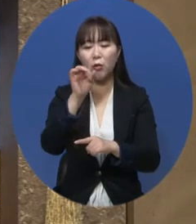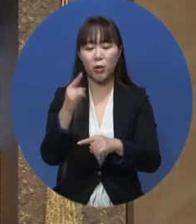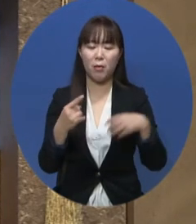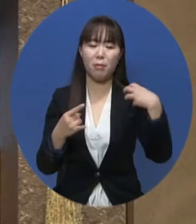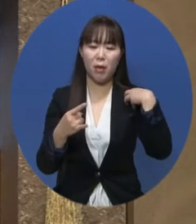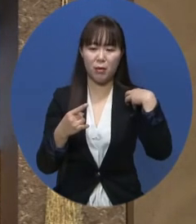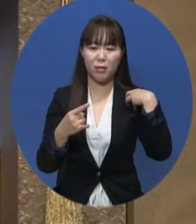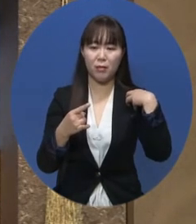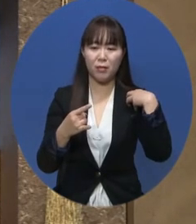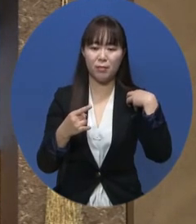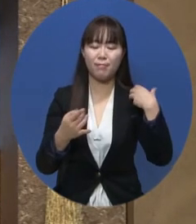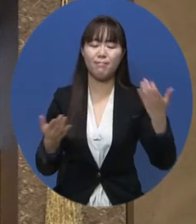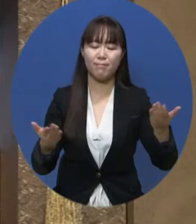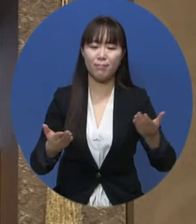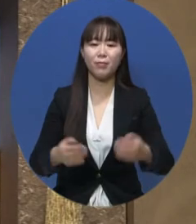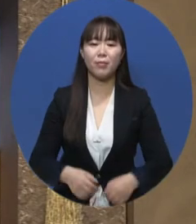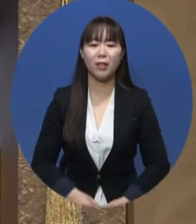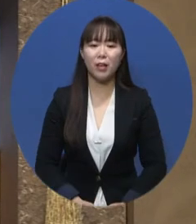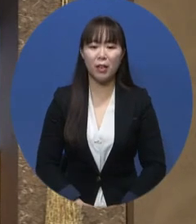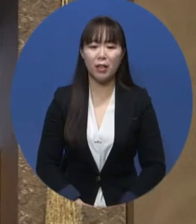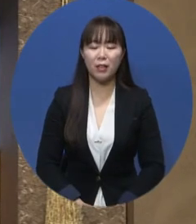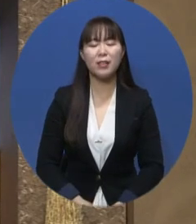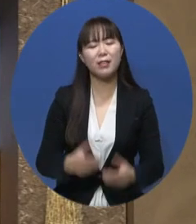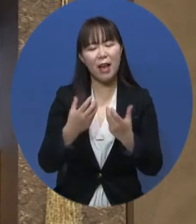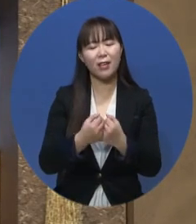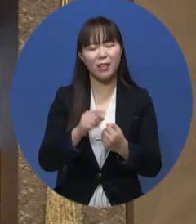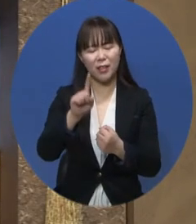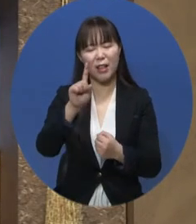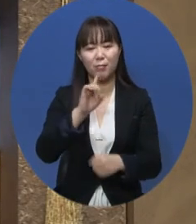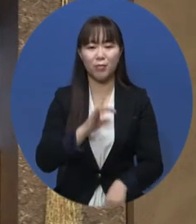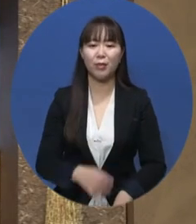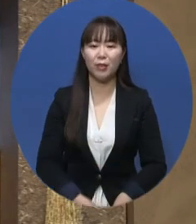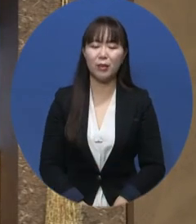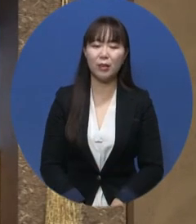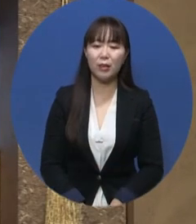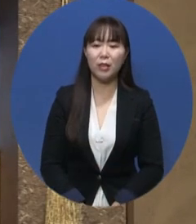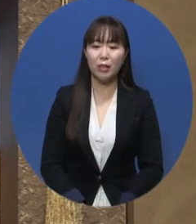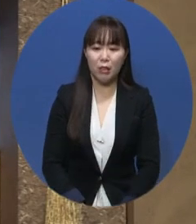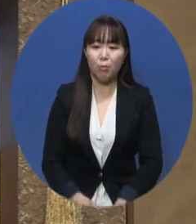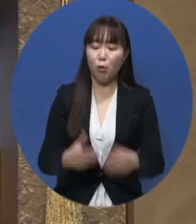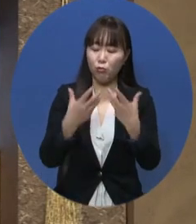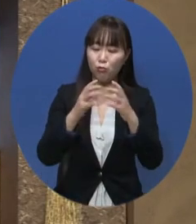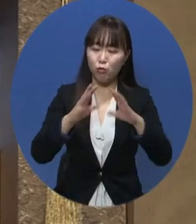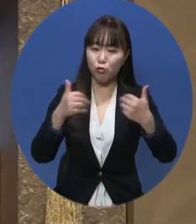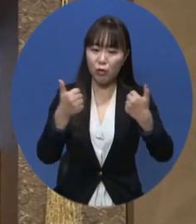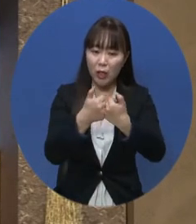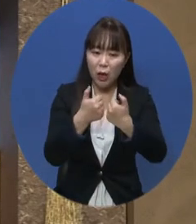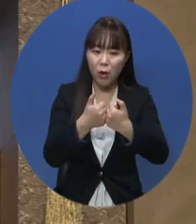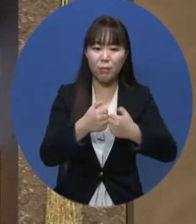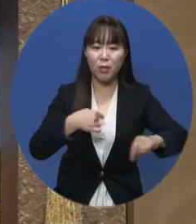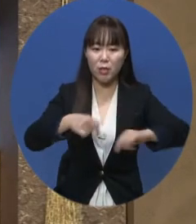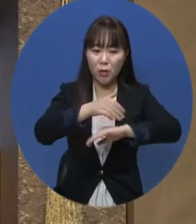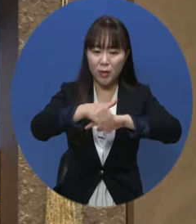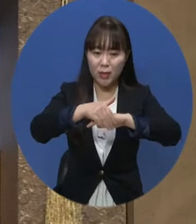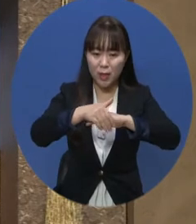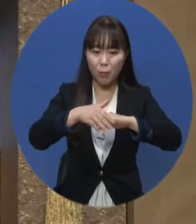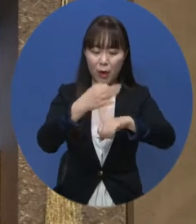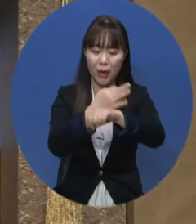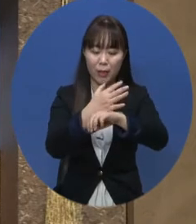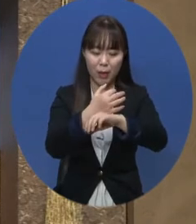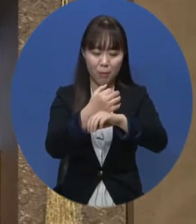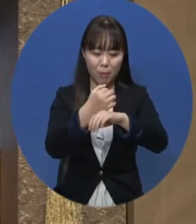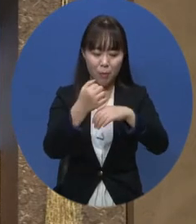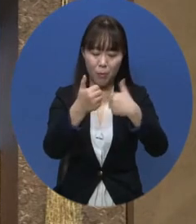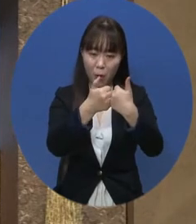중앙회가 할 일이 아닌가. 네. 그건 단적으로 하나 예를 든 겁니다. 예. 그래서 국회와의 어떤 그 정책 그